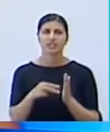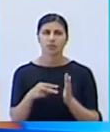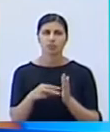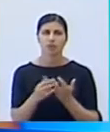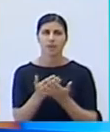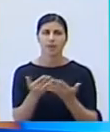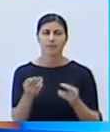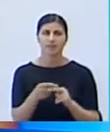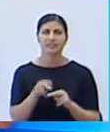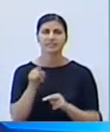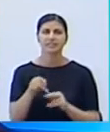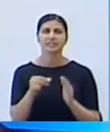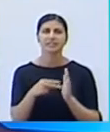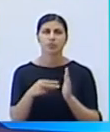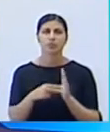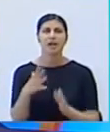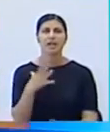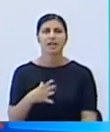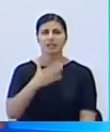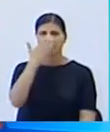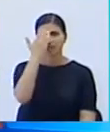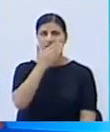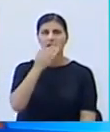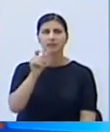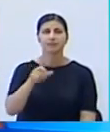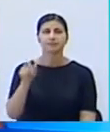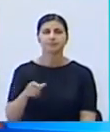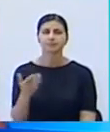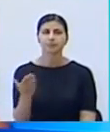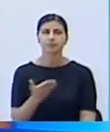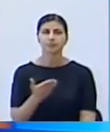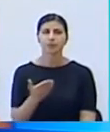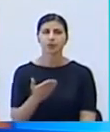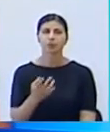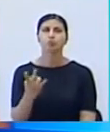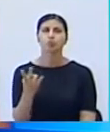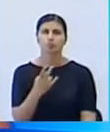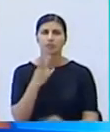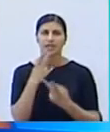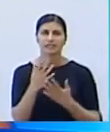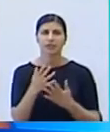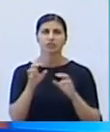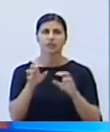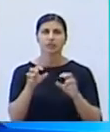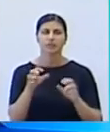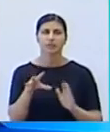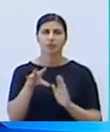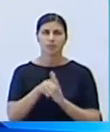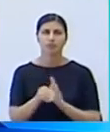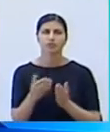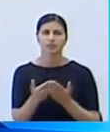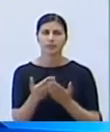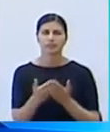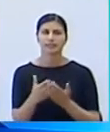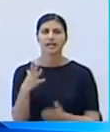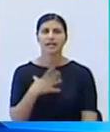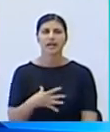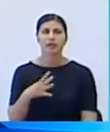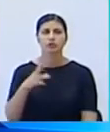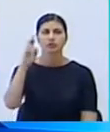ანუ ის ღირებულებები, ქართველი ხალხის ის ღირებულებები, რომელიც უნდა აისახოს კანონმდებლობაში, ანუ